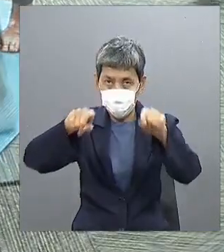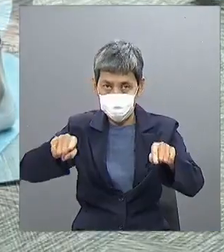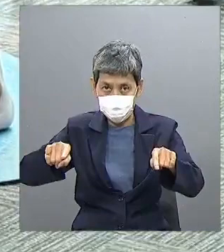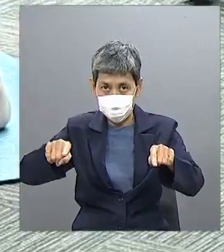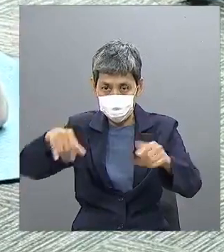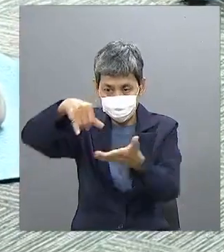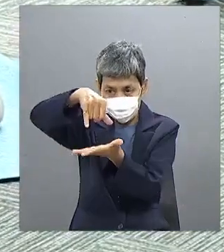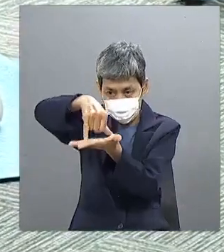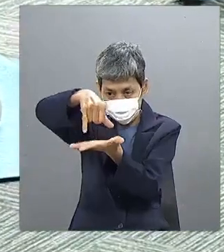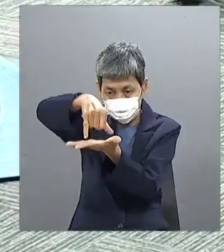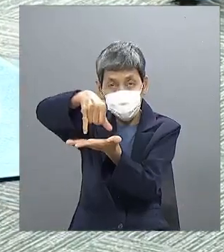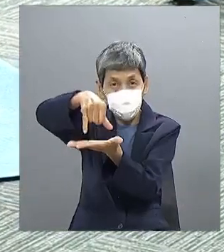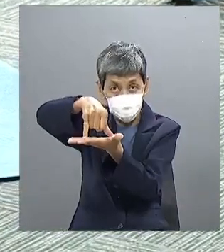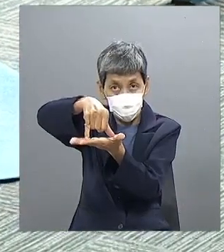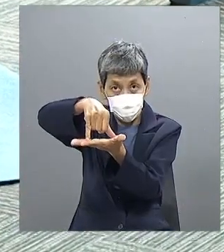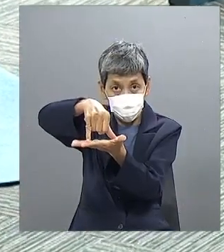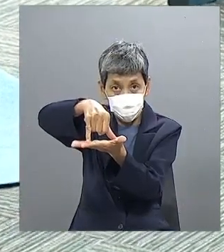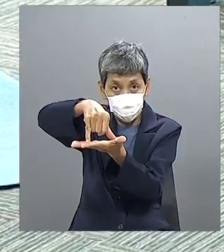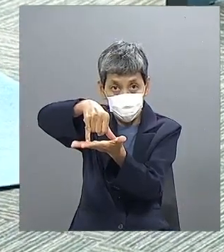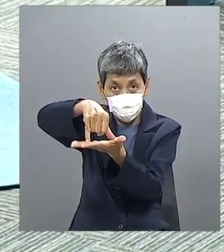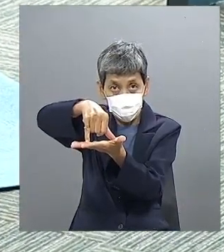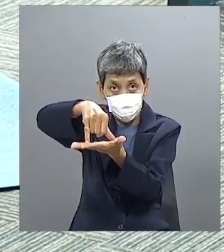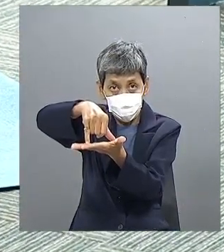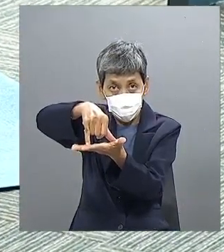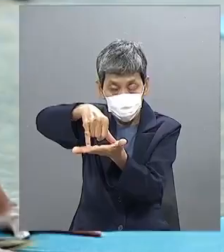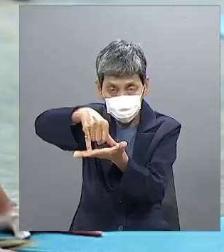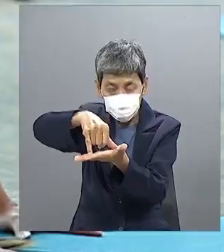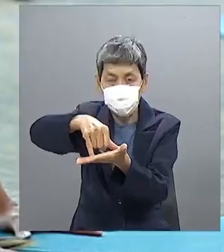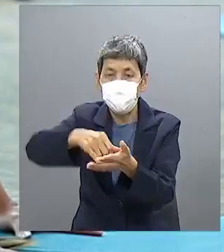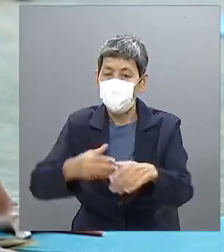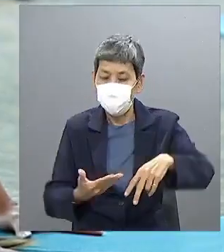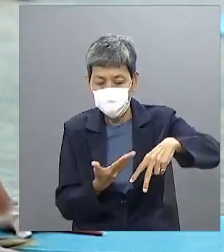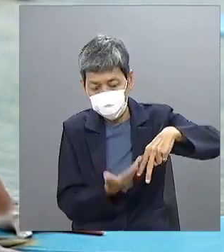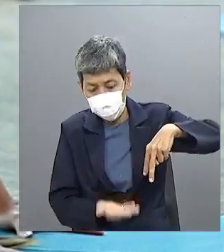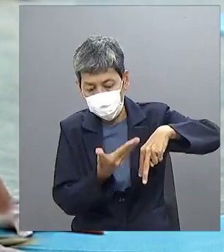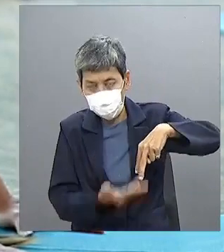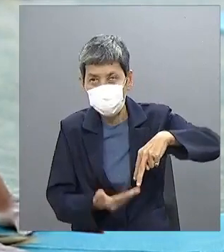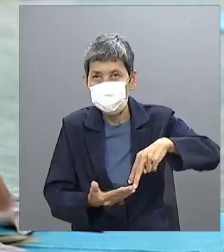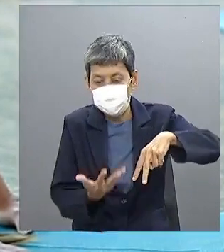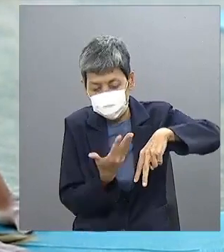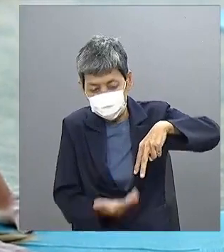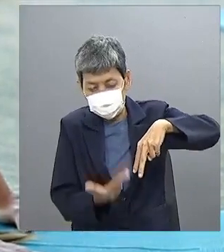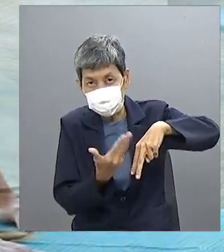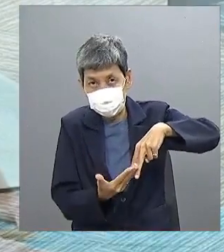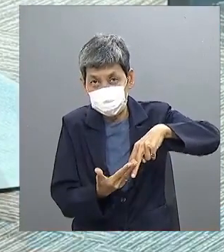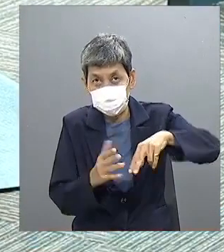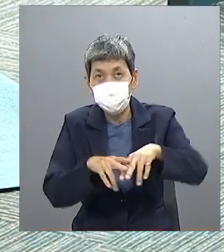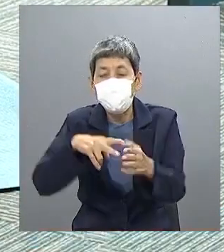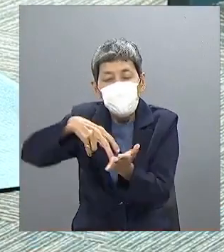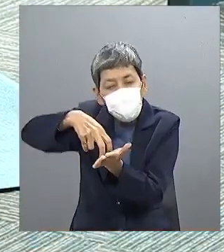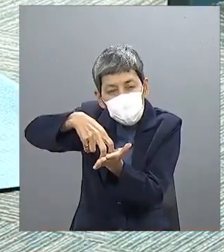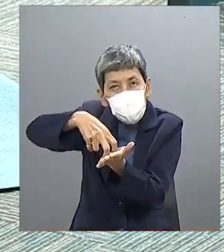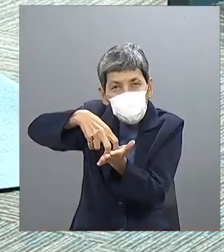แต่ถ้านี้นอกจากจะได้ยืดหลังแล้วก็จะหยุดได้ยึดใต้ขาด้วยนะคะถ้าใครรู้สึกตึงใต้ขามากสามารถงอขาวเก็บไว้ได้